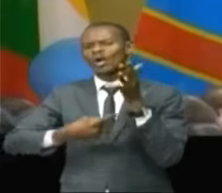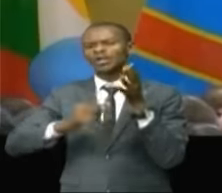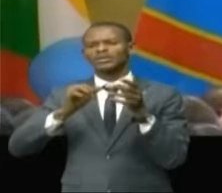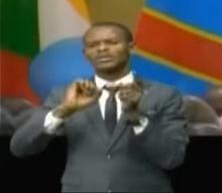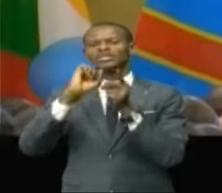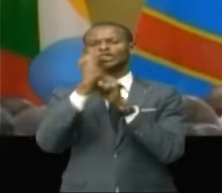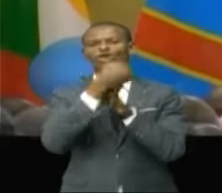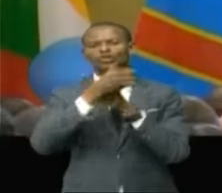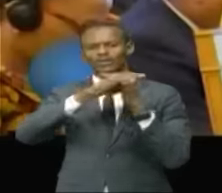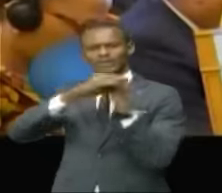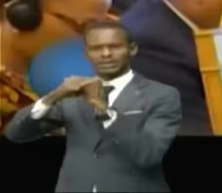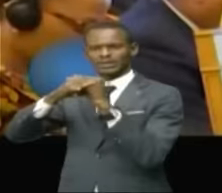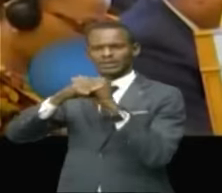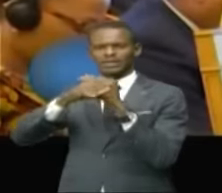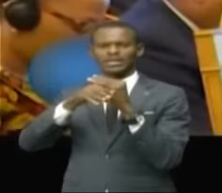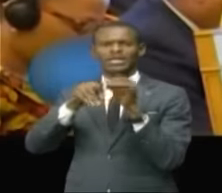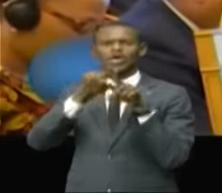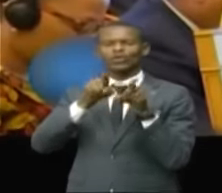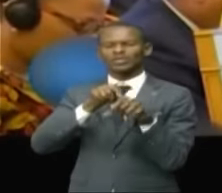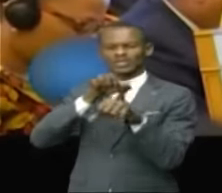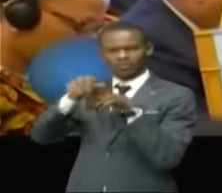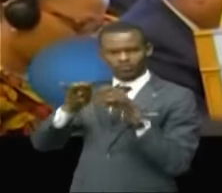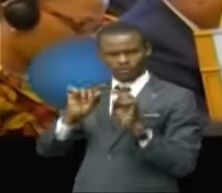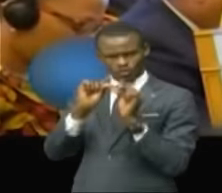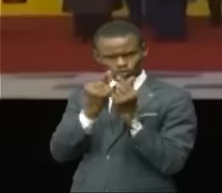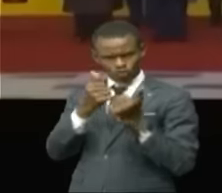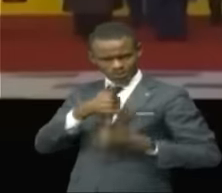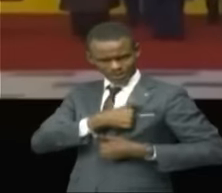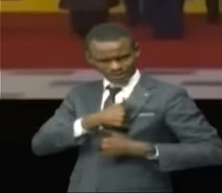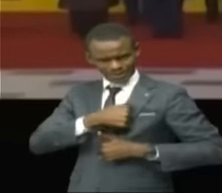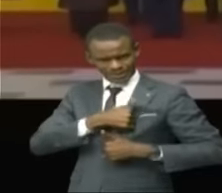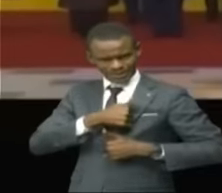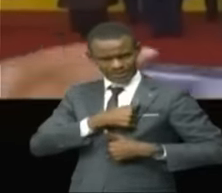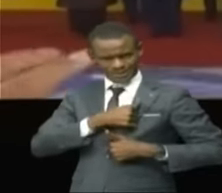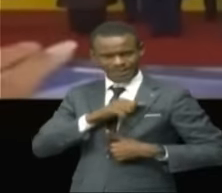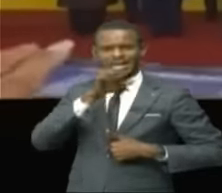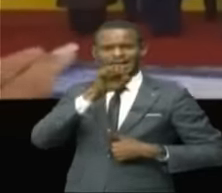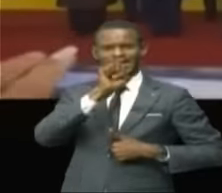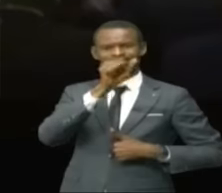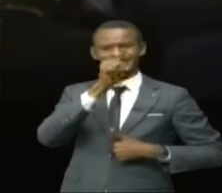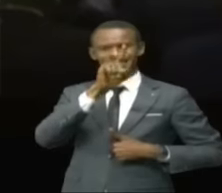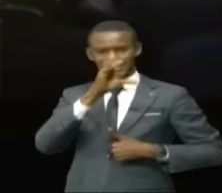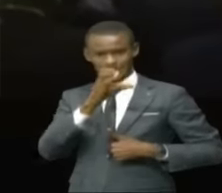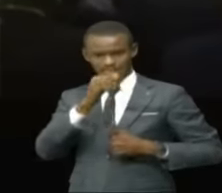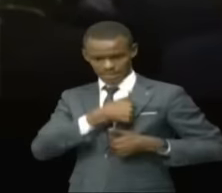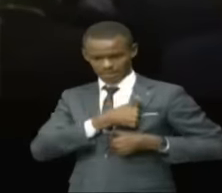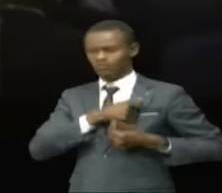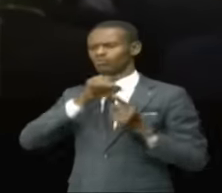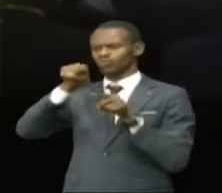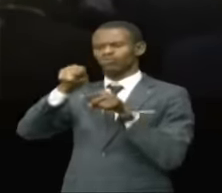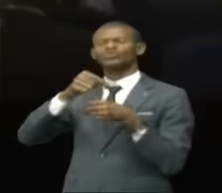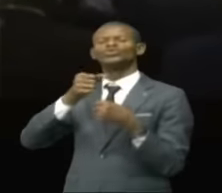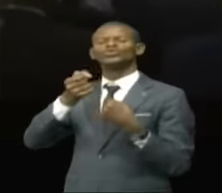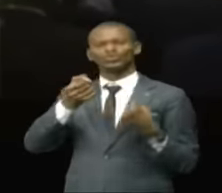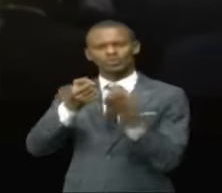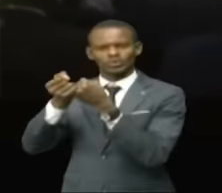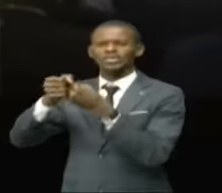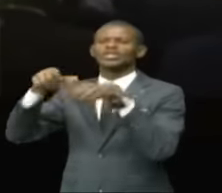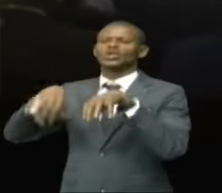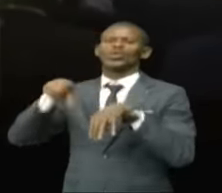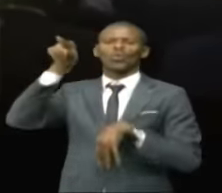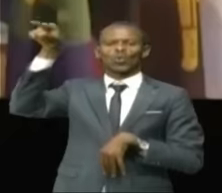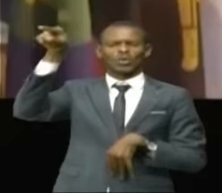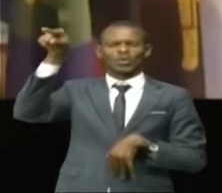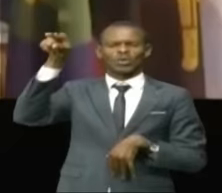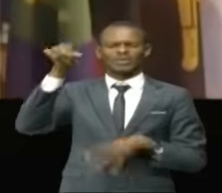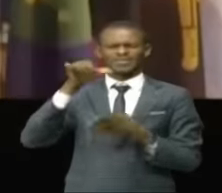partie est de la RDC de la mission de la SADC, la SAMI d'IRC. Des sujets qui tombent à point nommé pour la